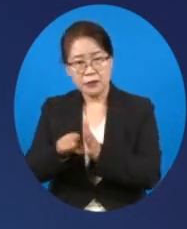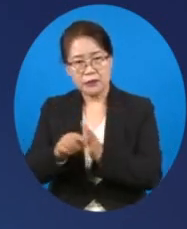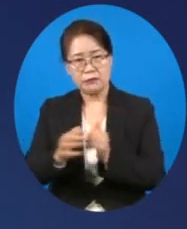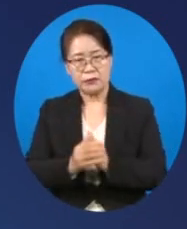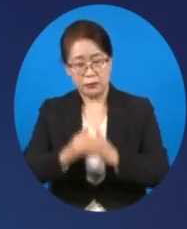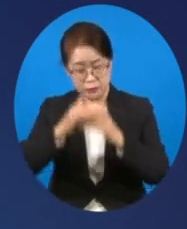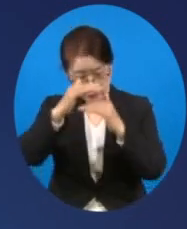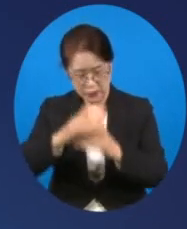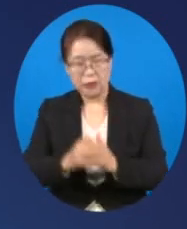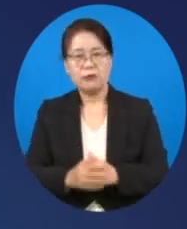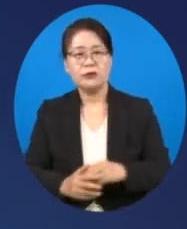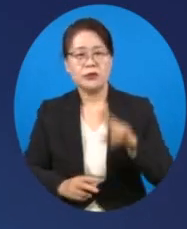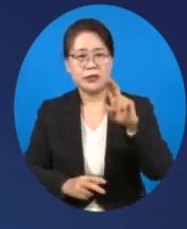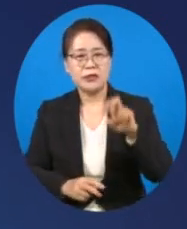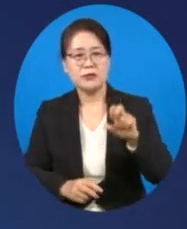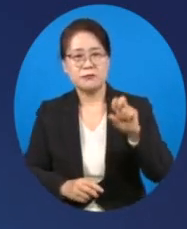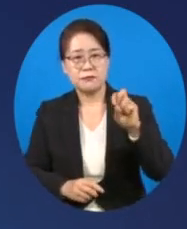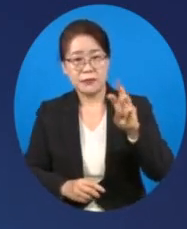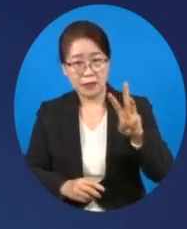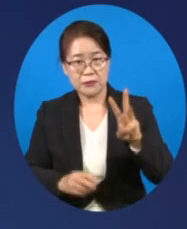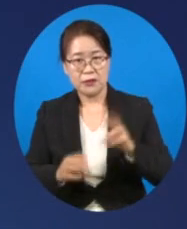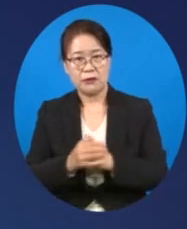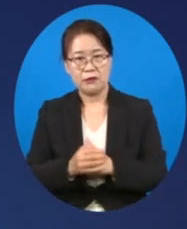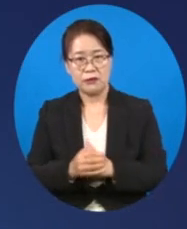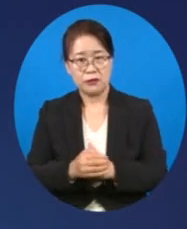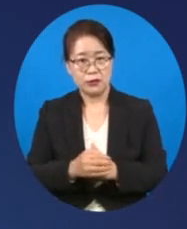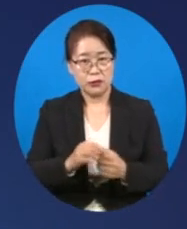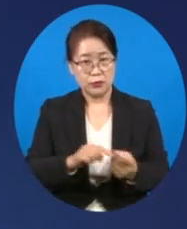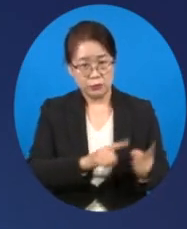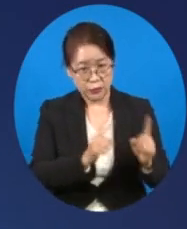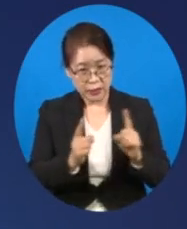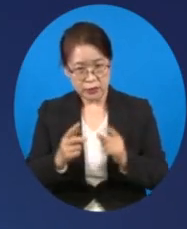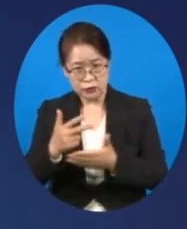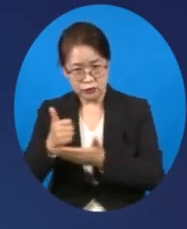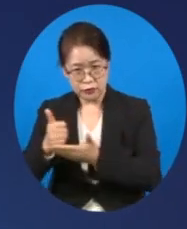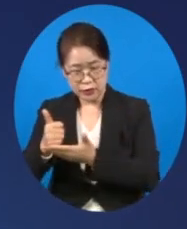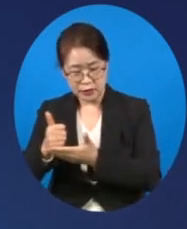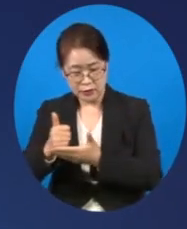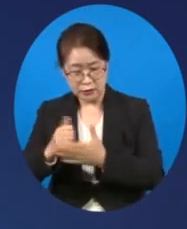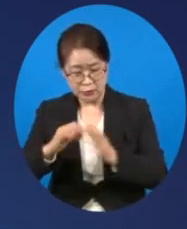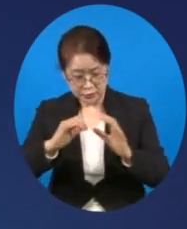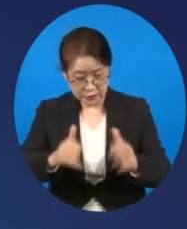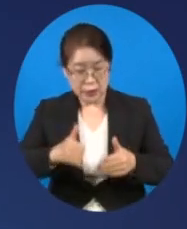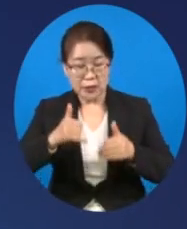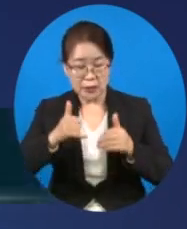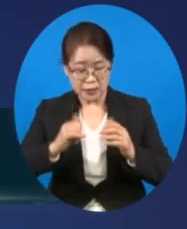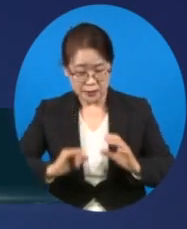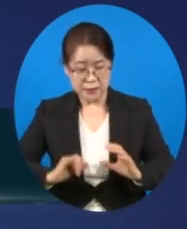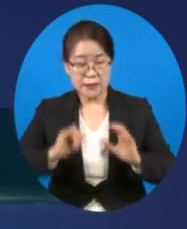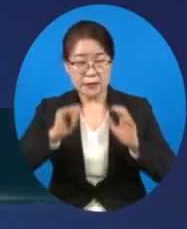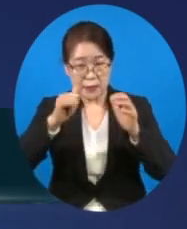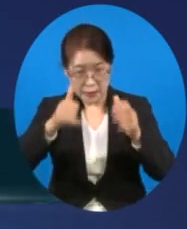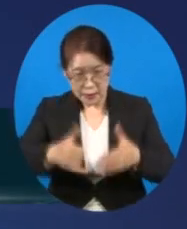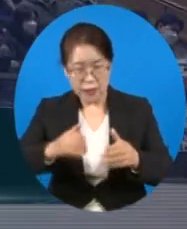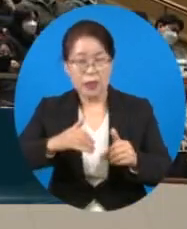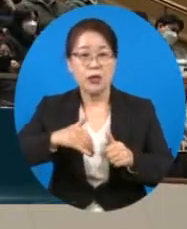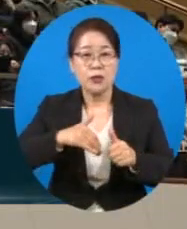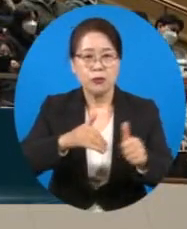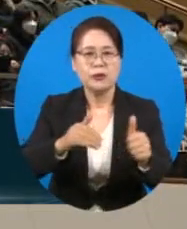23절을 보게 되면 부활하신 주님께서 저와 여러분을이 세상에 보내시는 이유를 이렇게 말씀하고